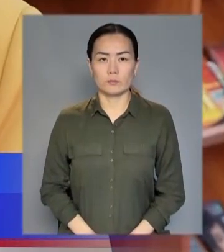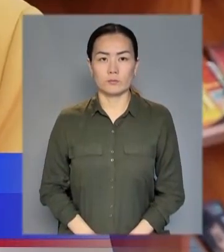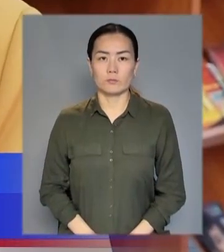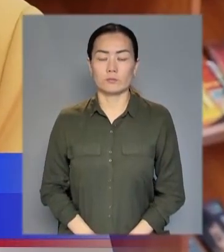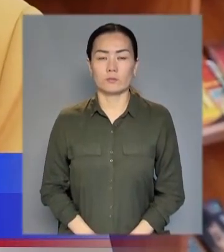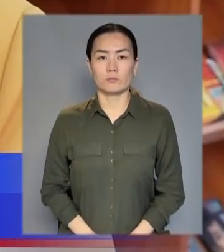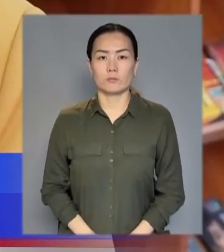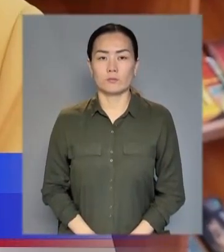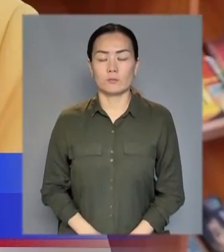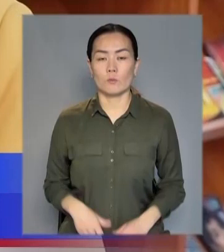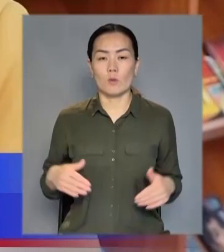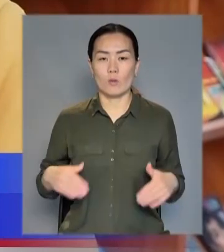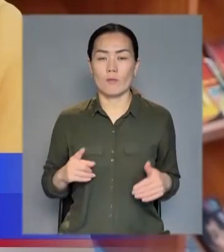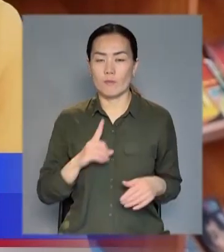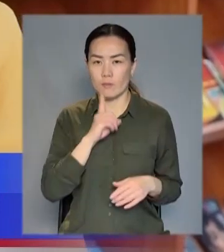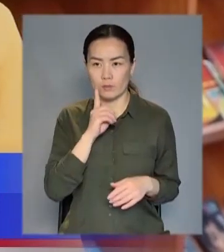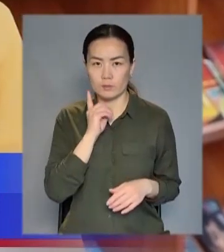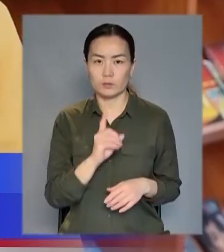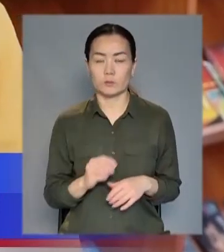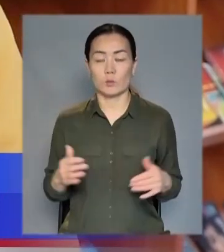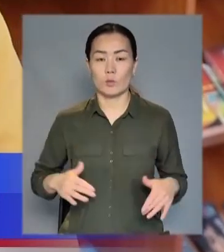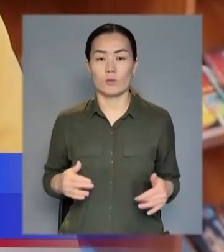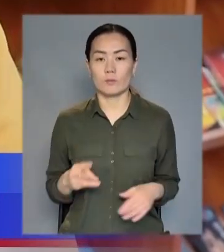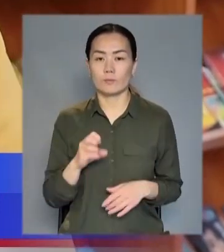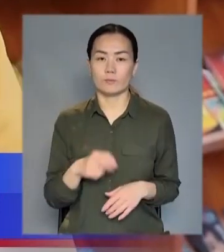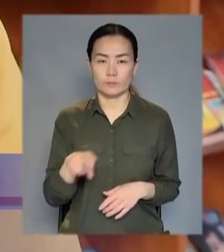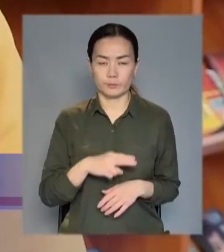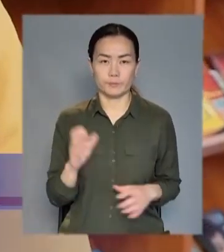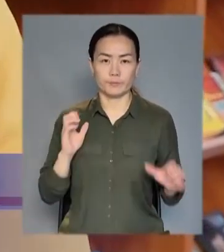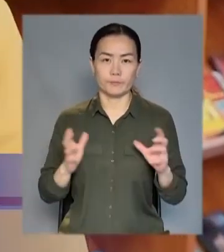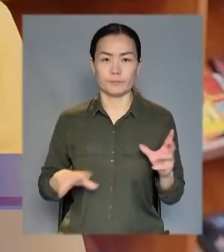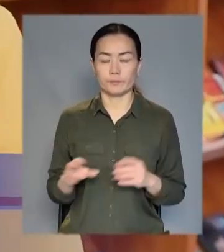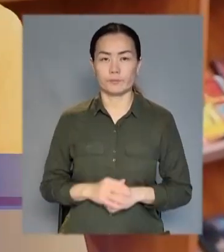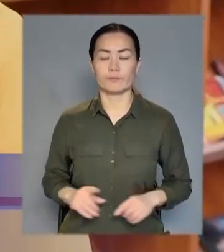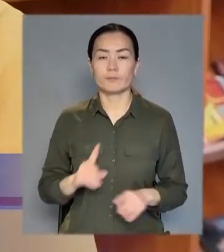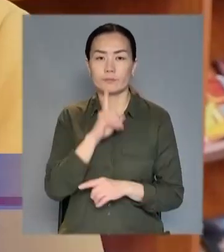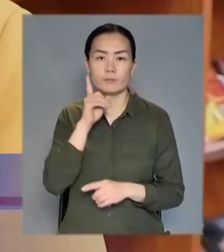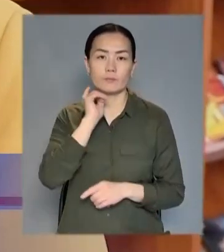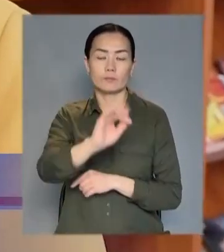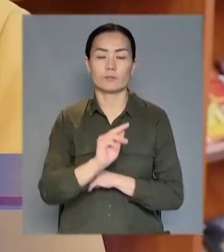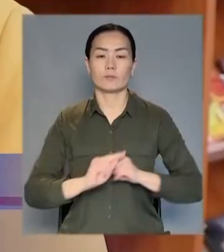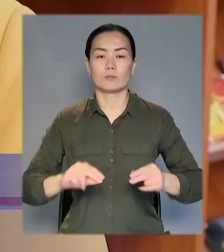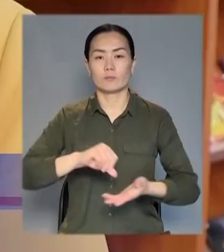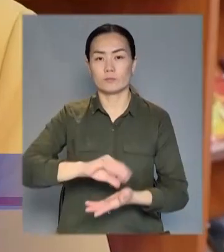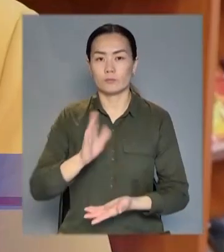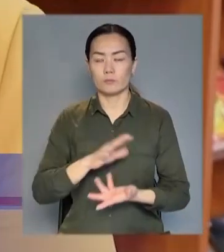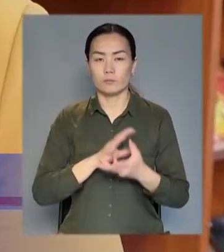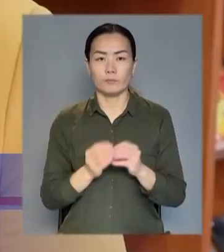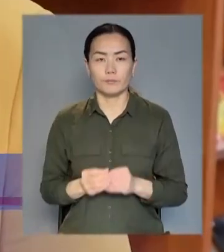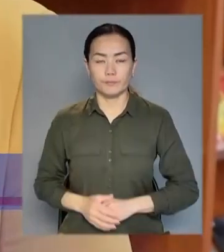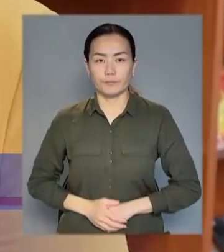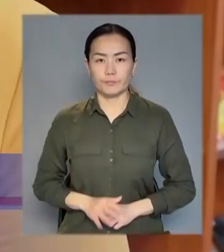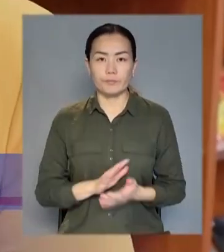Қазіргі таңда осы шараға колледж студенттерімен, политколледж студенттерімен, институттың студенттерімен ұстаздары қатысуда. Жалпы